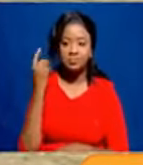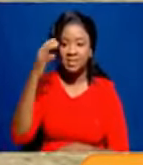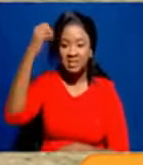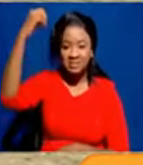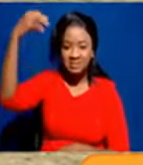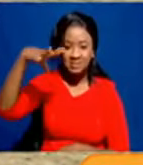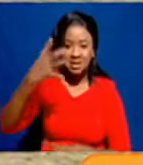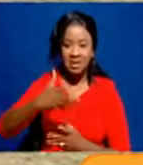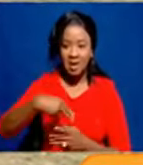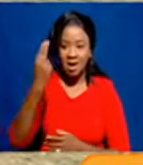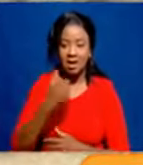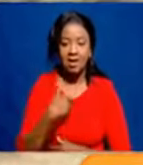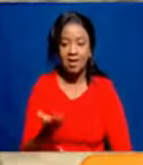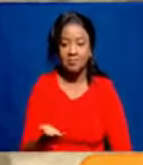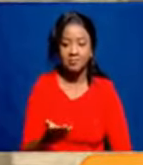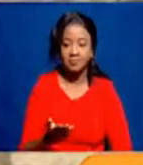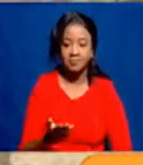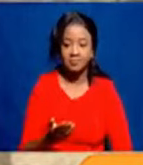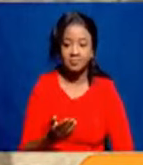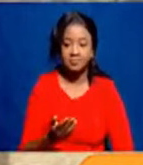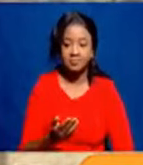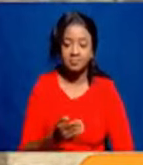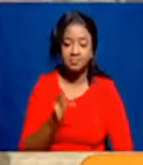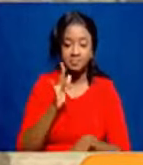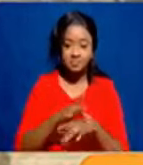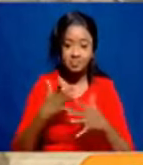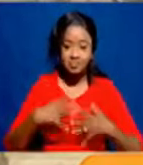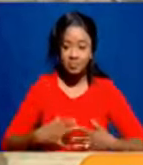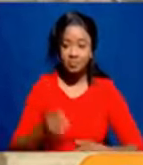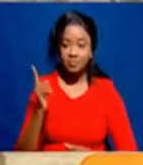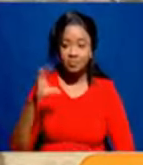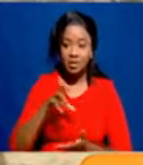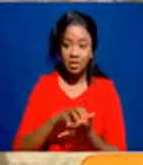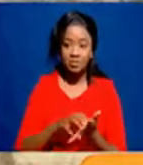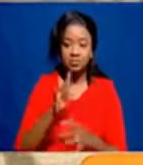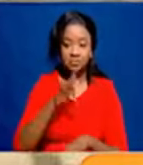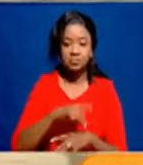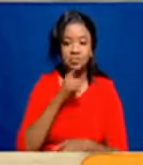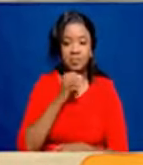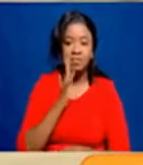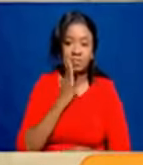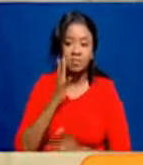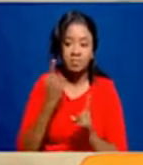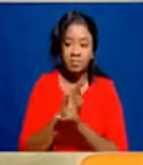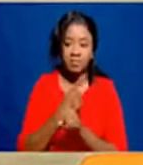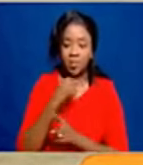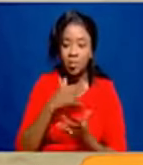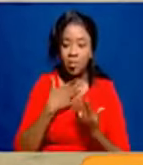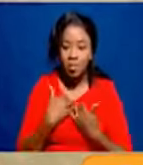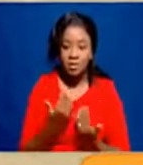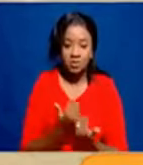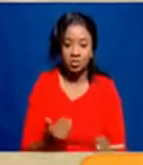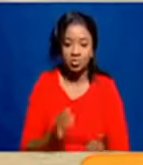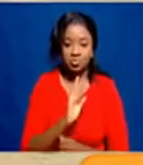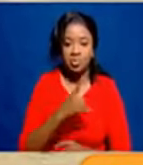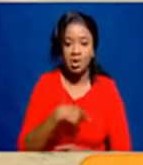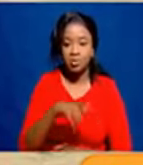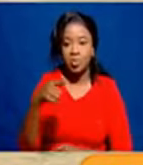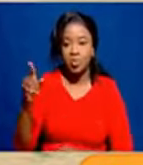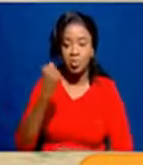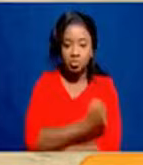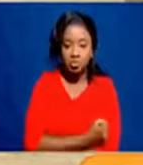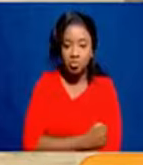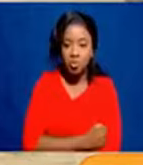kiangazi haiwapi raha wafugaji. Ni hali ambayo imewaathiri wazazi ambao wana hamu ya kuwapeleka watoto wao shuleni